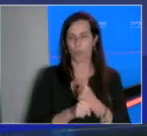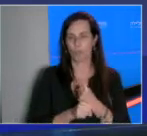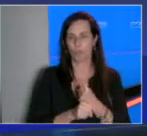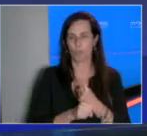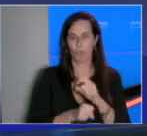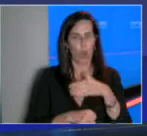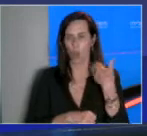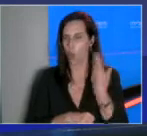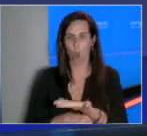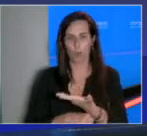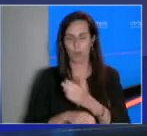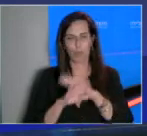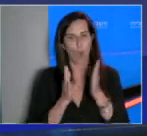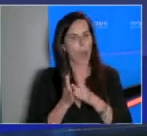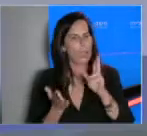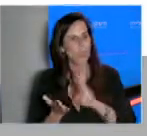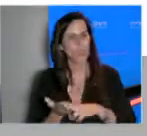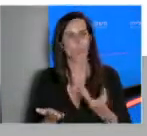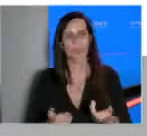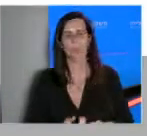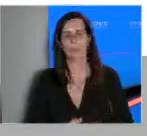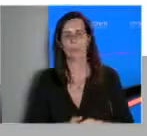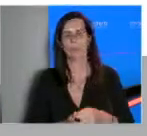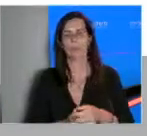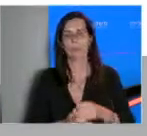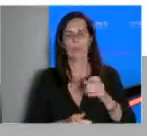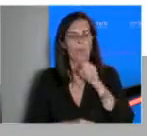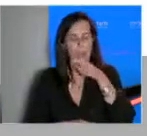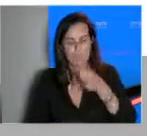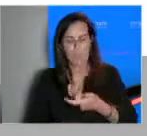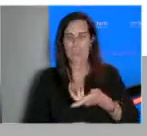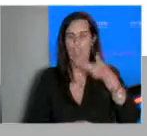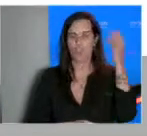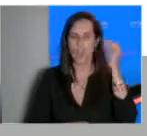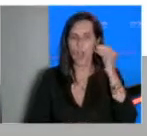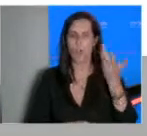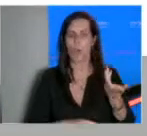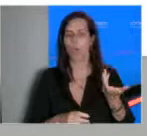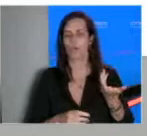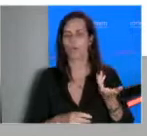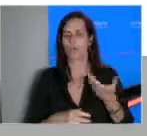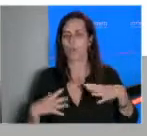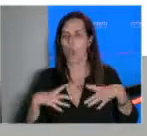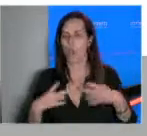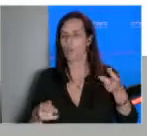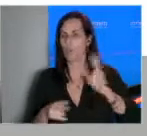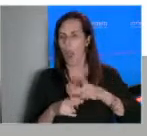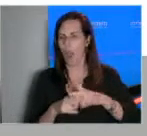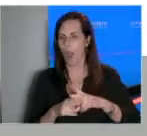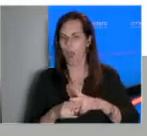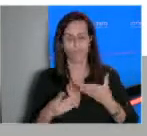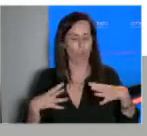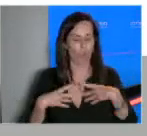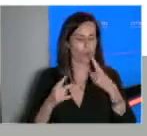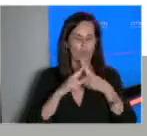הם לא נותנים להם את כל הזכויות שלהם, קרן פנסיה, קרן השתלמות, חופשי מחלה,